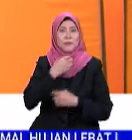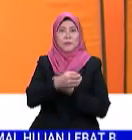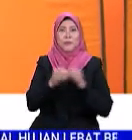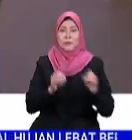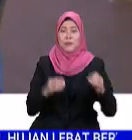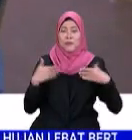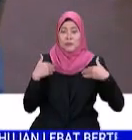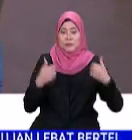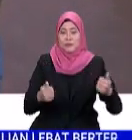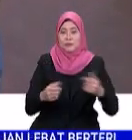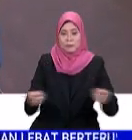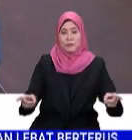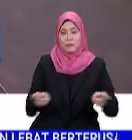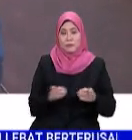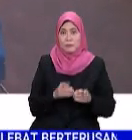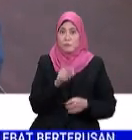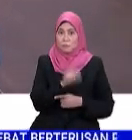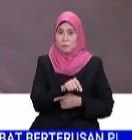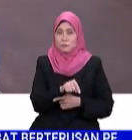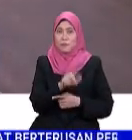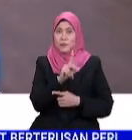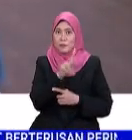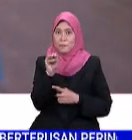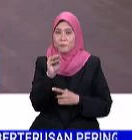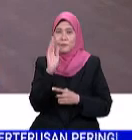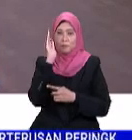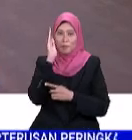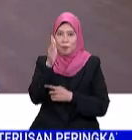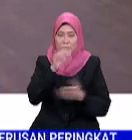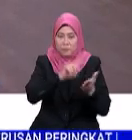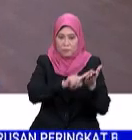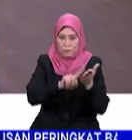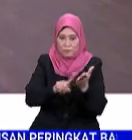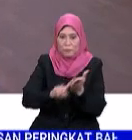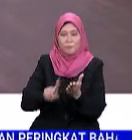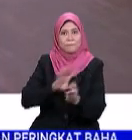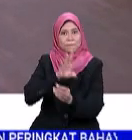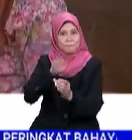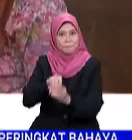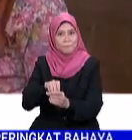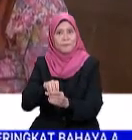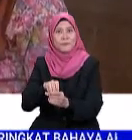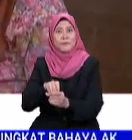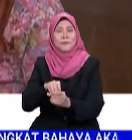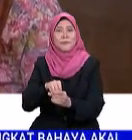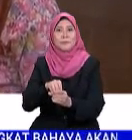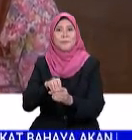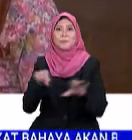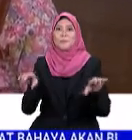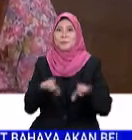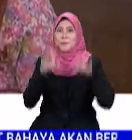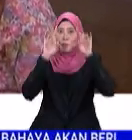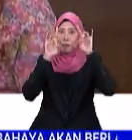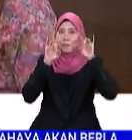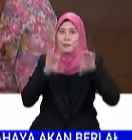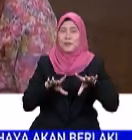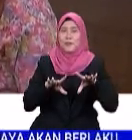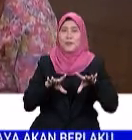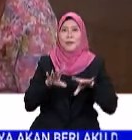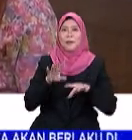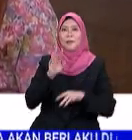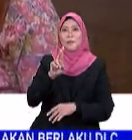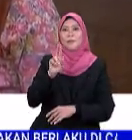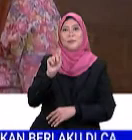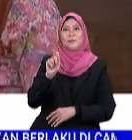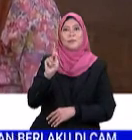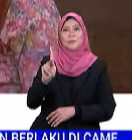Pejabat Kesihatan Daerah Hilir Perak akan mengambil langkah-langkah termasuk menjalankan ujian